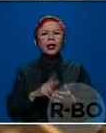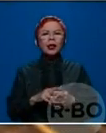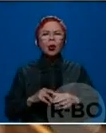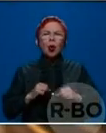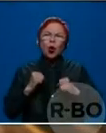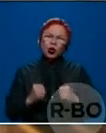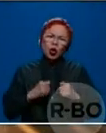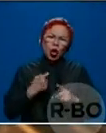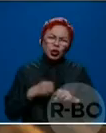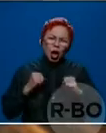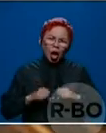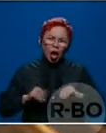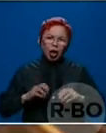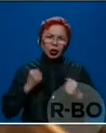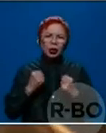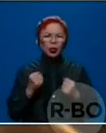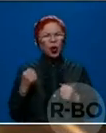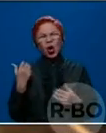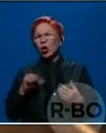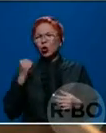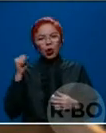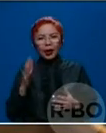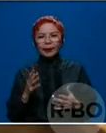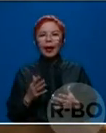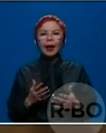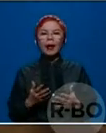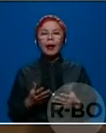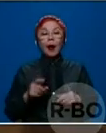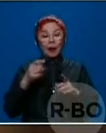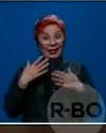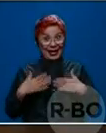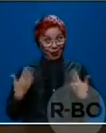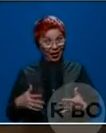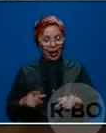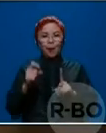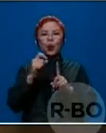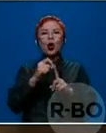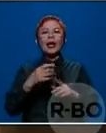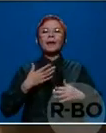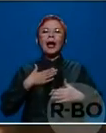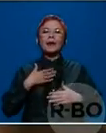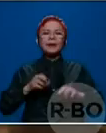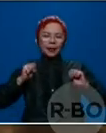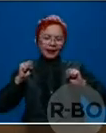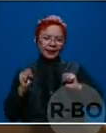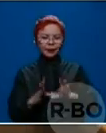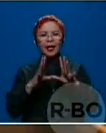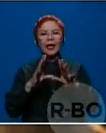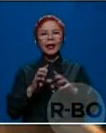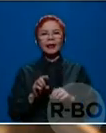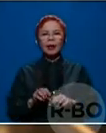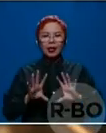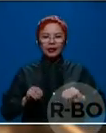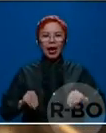usahanya ini yang membuat saya terenyuh dan menurut saya program kami okoc bisa menciptakan 200.000